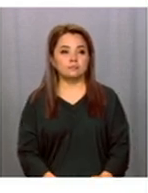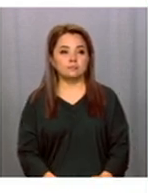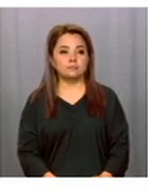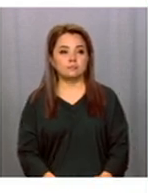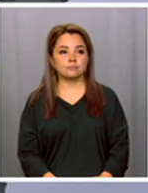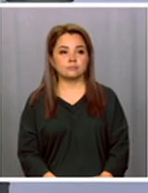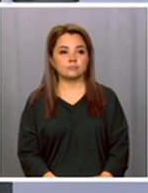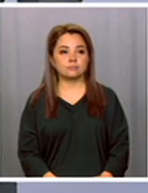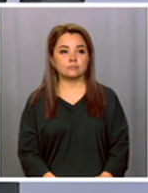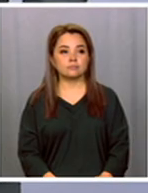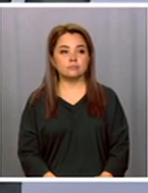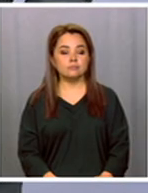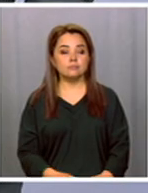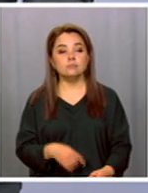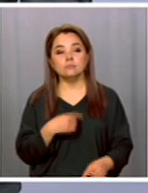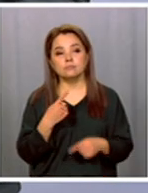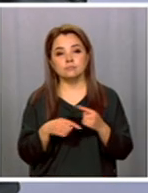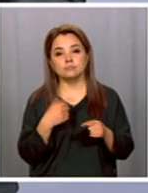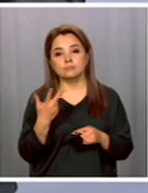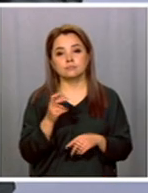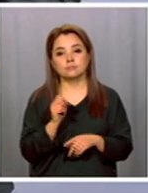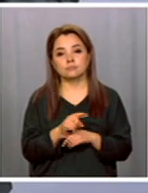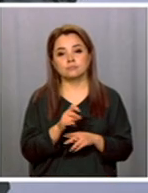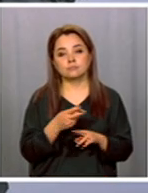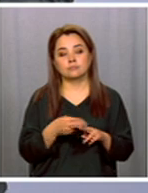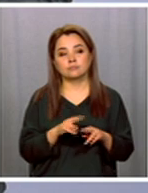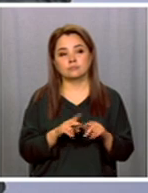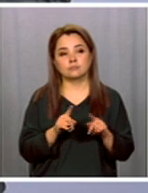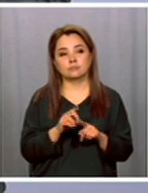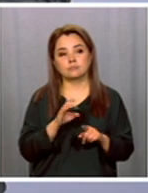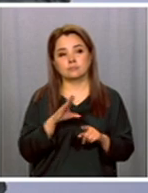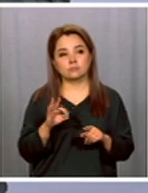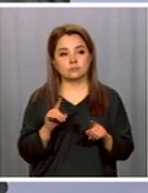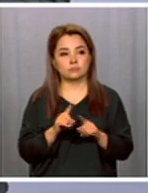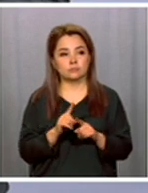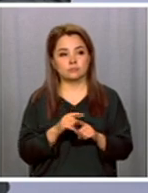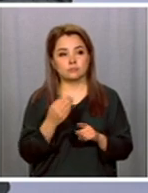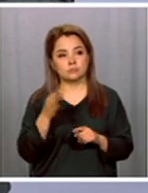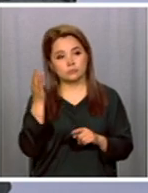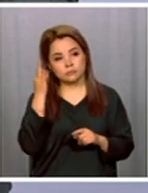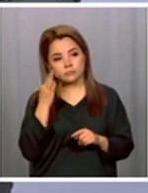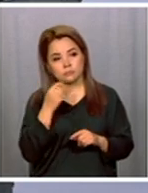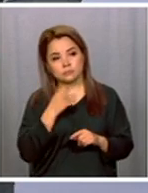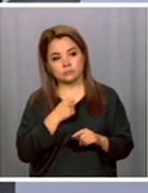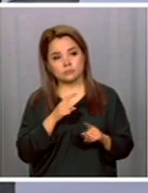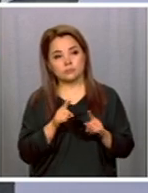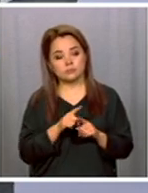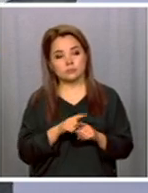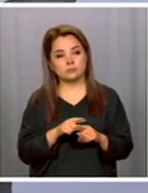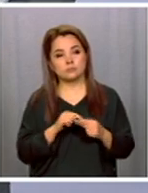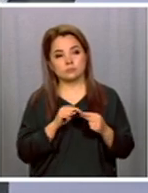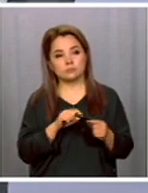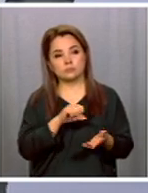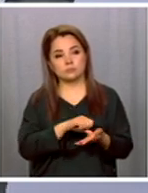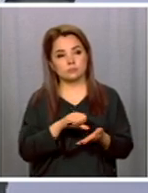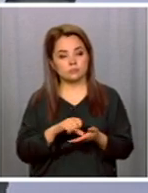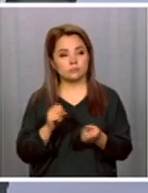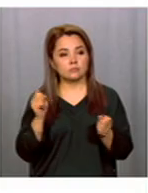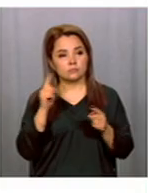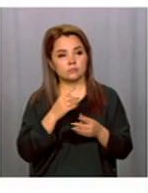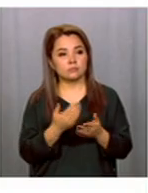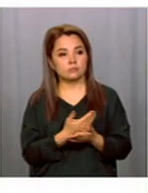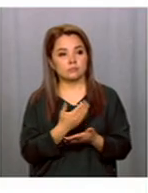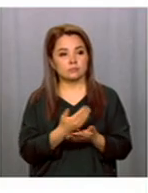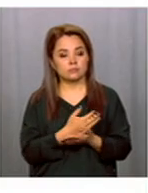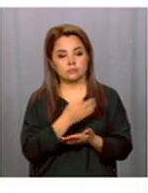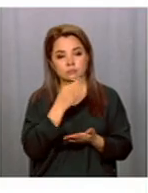ойлаймын. Келесі үшінші тапсырма, КСРО мен Германия әскерімен қарулар санына қатысты деректерді анықтаңыз.